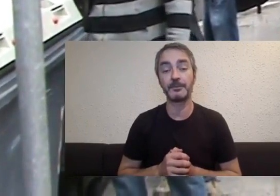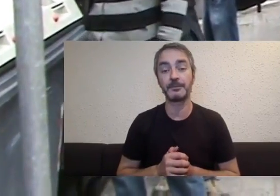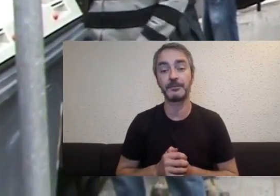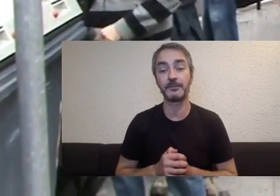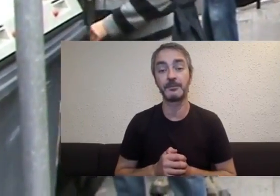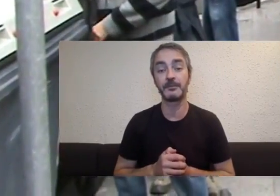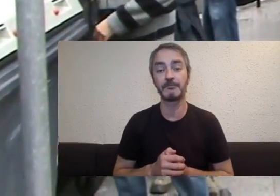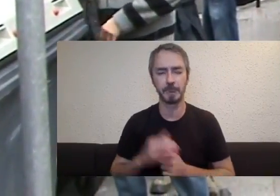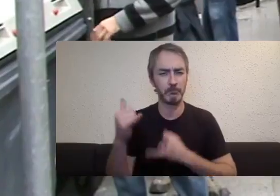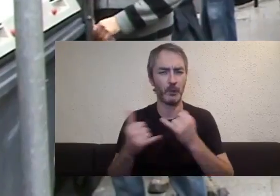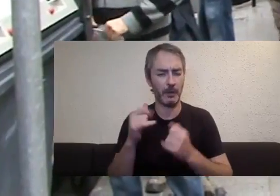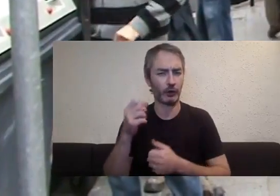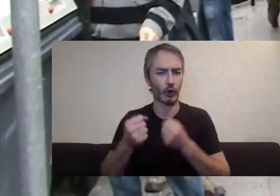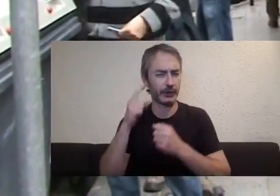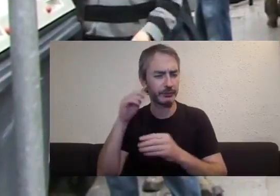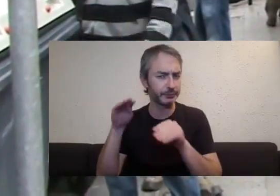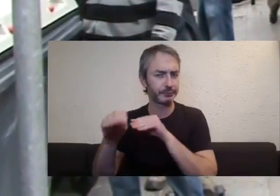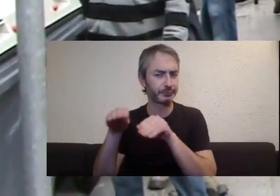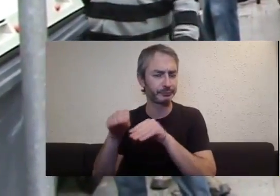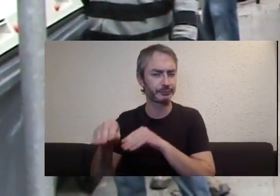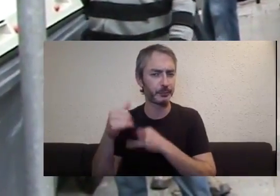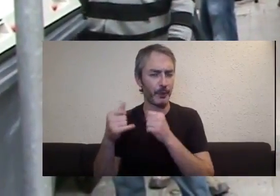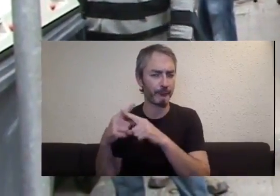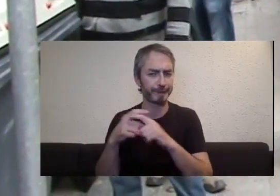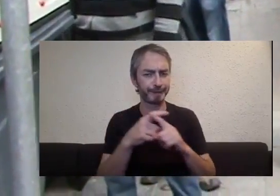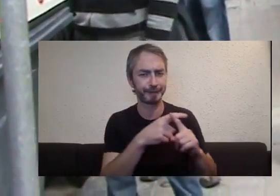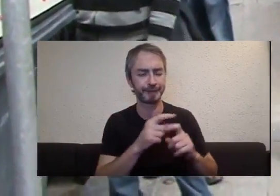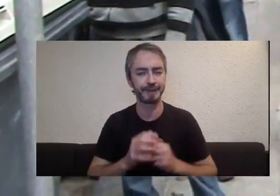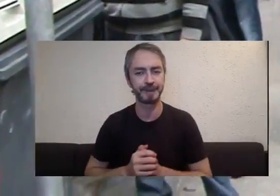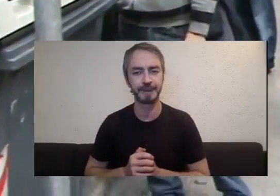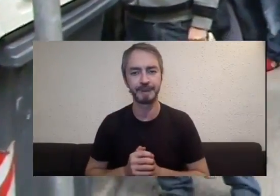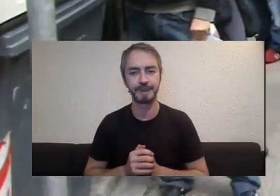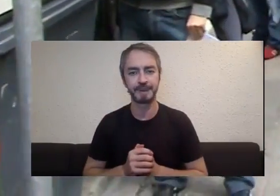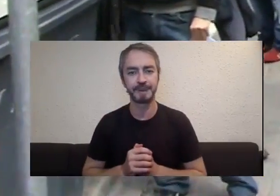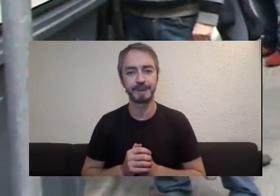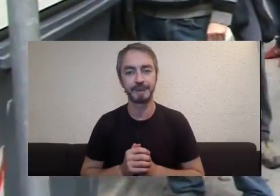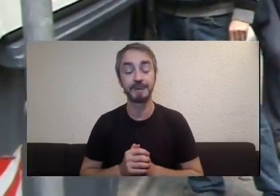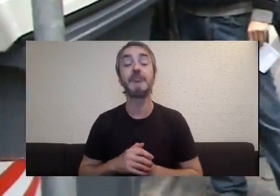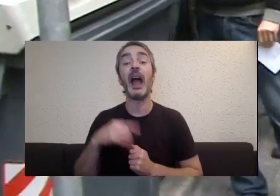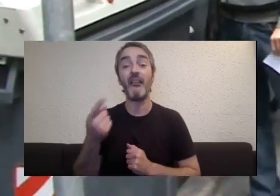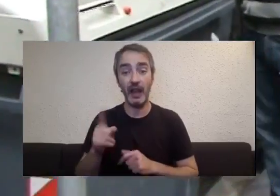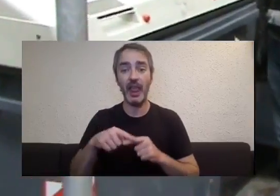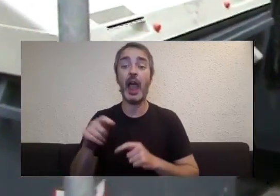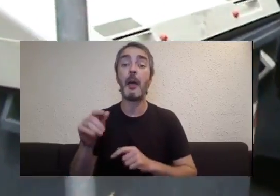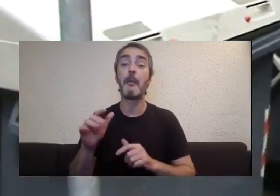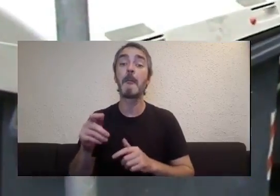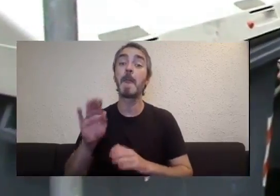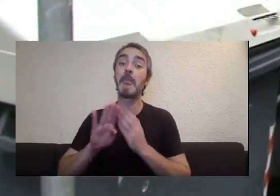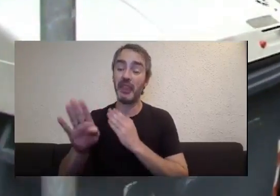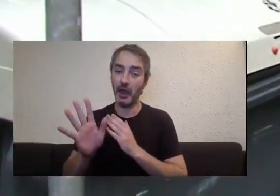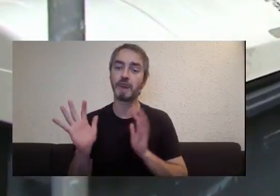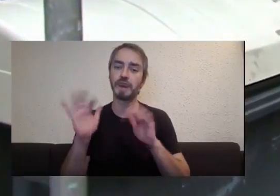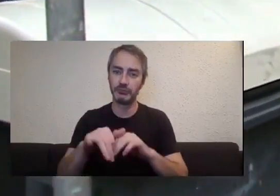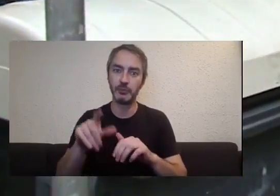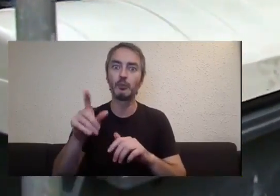I res, activitat al barri poca, ja participàvem doncs, dintre del centre social, de les associacions de veïns, però bueno,